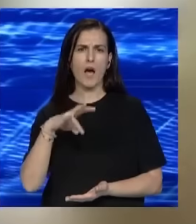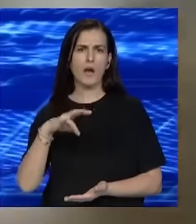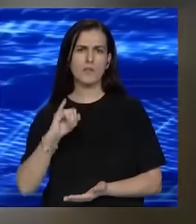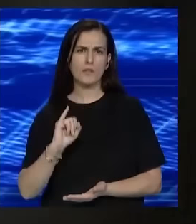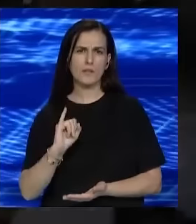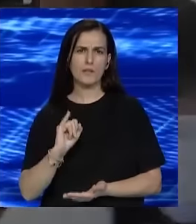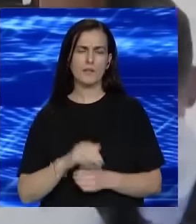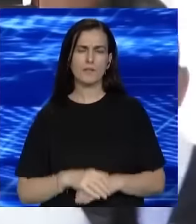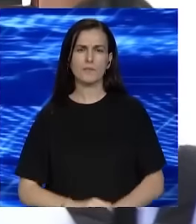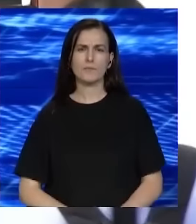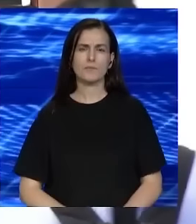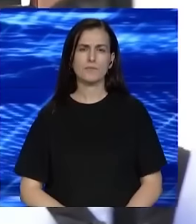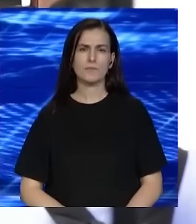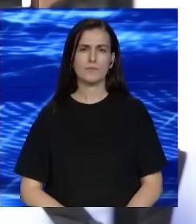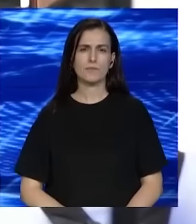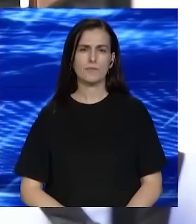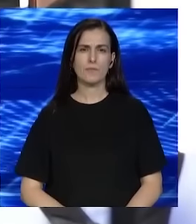Merr dy dëshmitar si